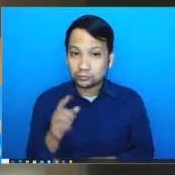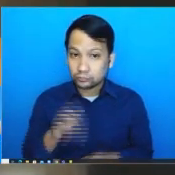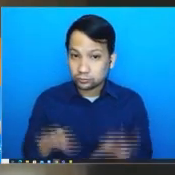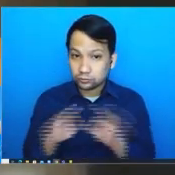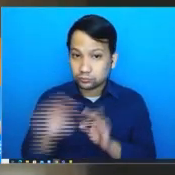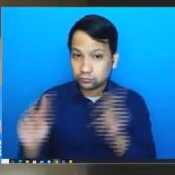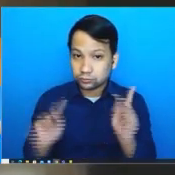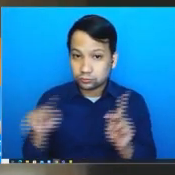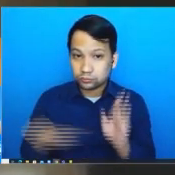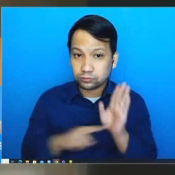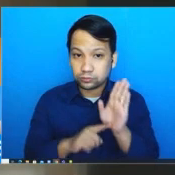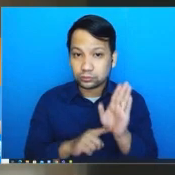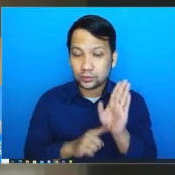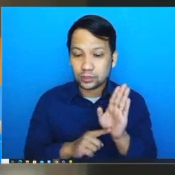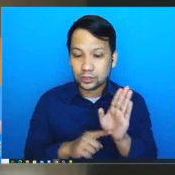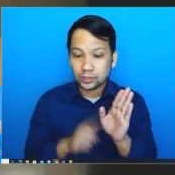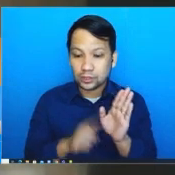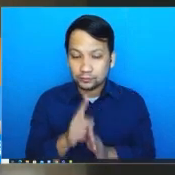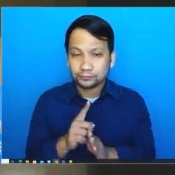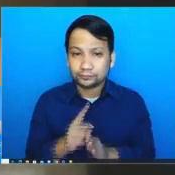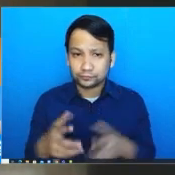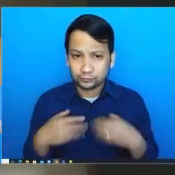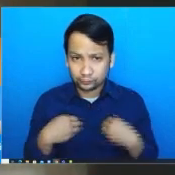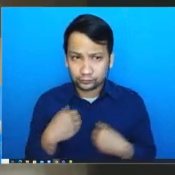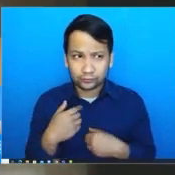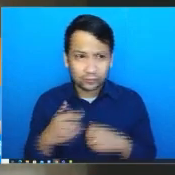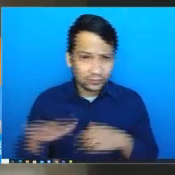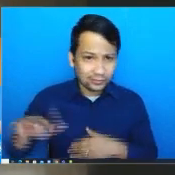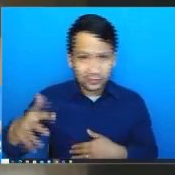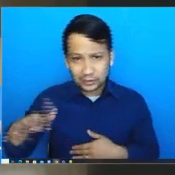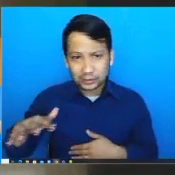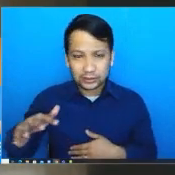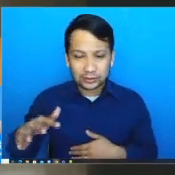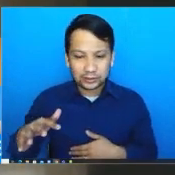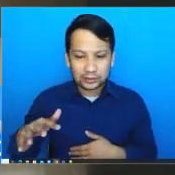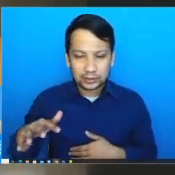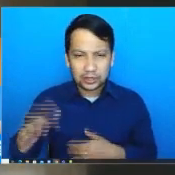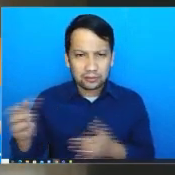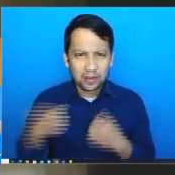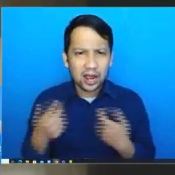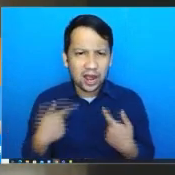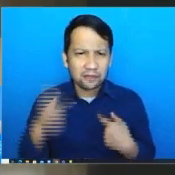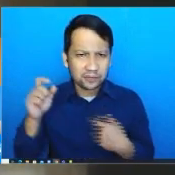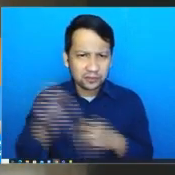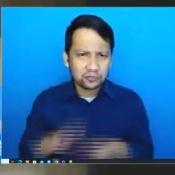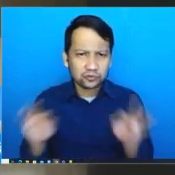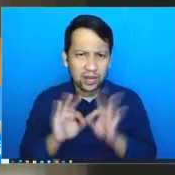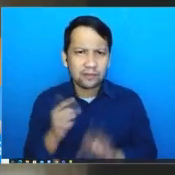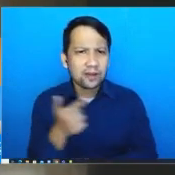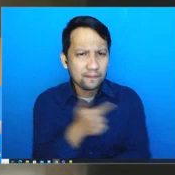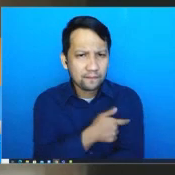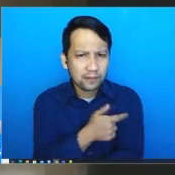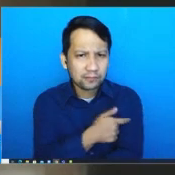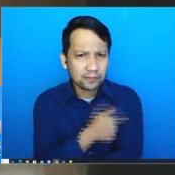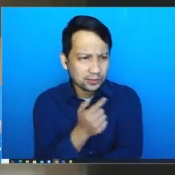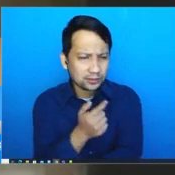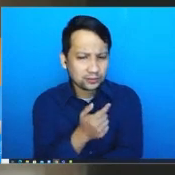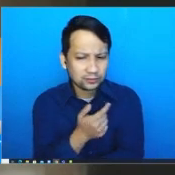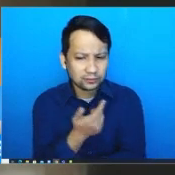who are hesitant to take the vaccine. And besides, you know, let's give justice to